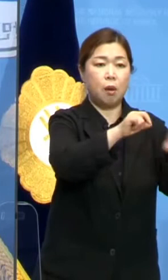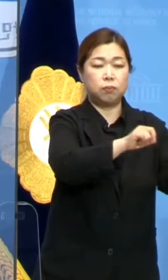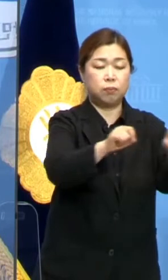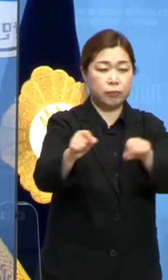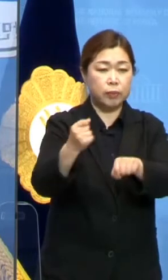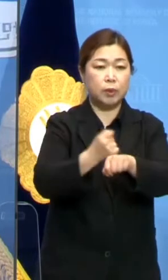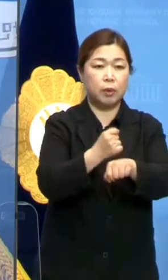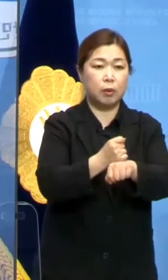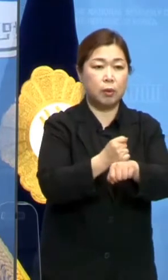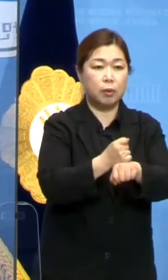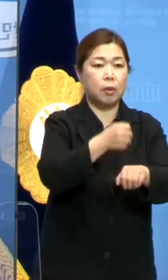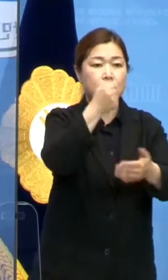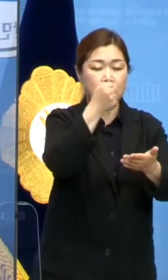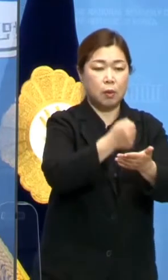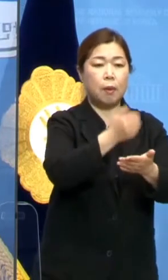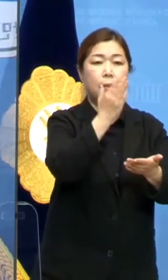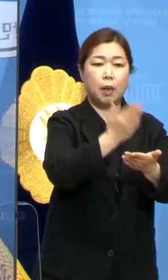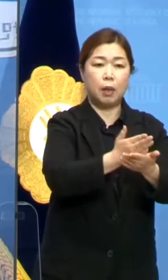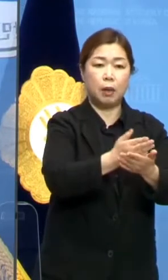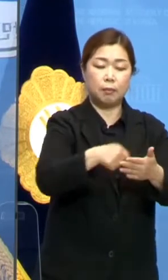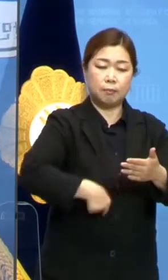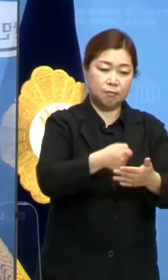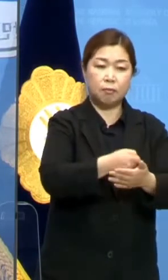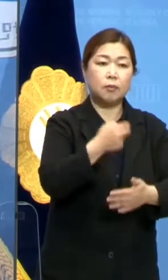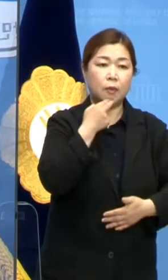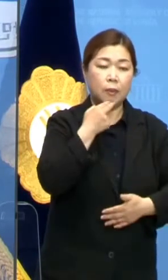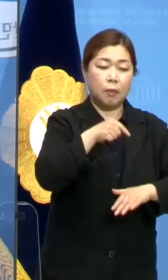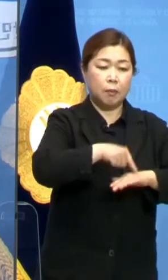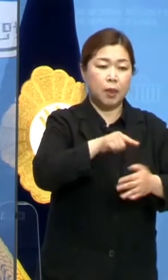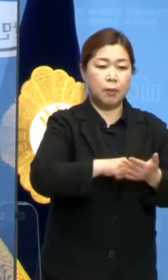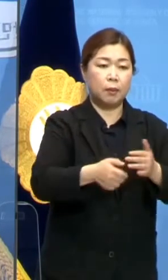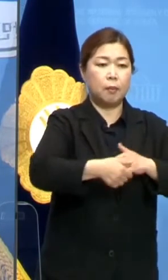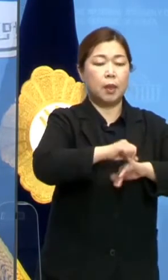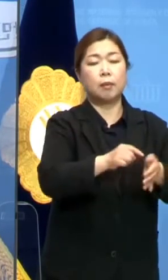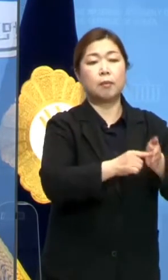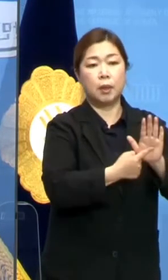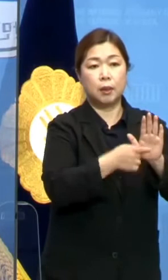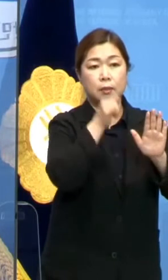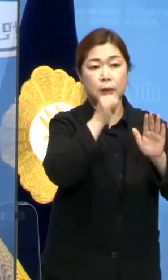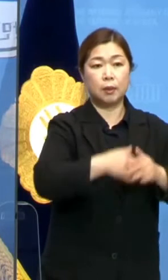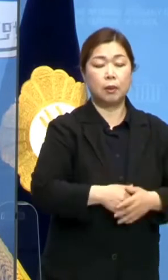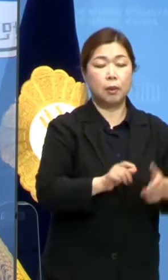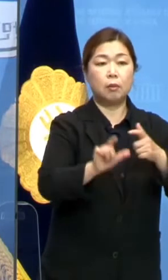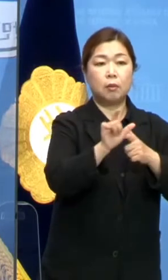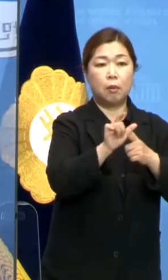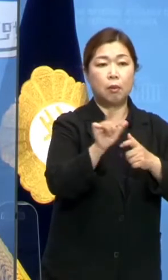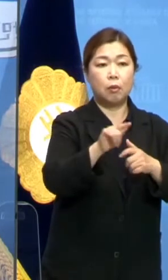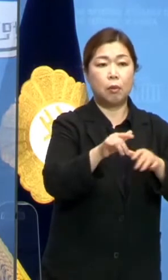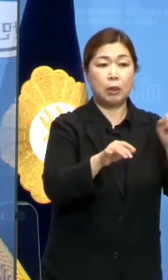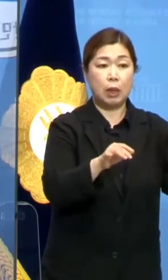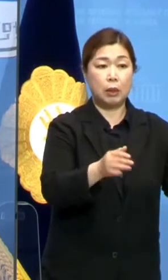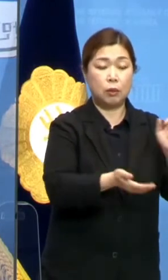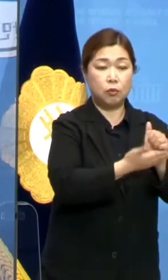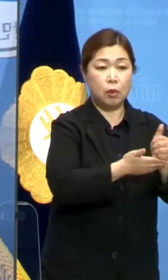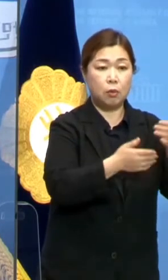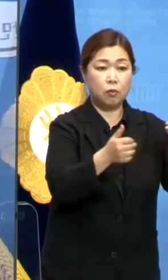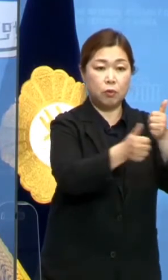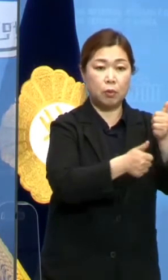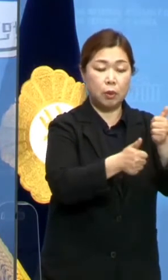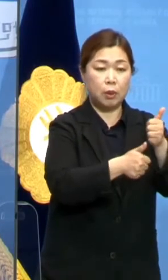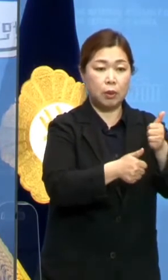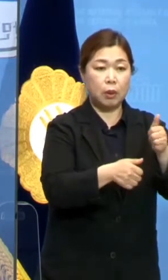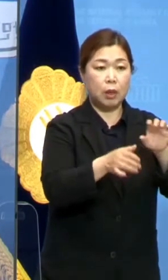끌면서 선정하지 않겠다는 검은 속내를 드러낸 것입니다. 더욱이 야당 추천위원들이